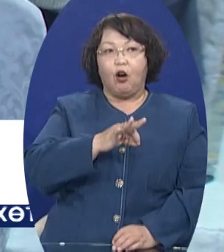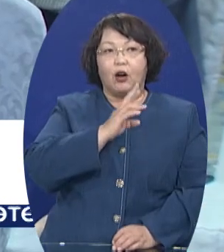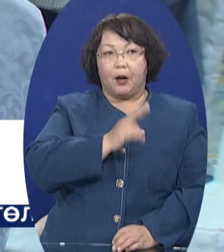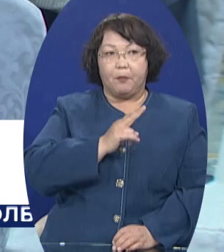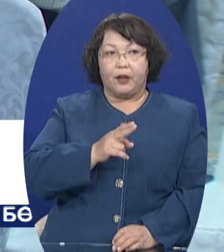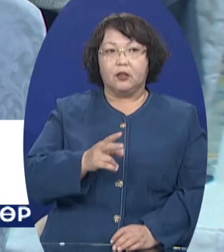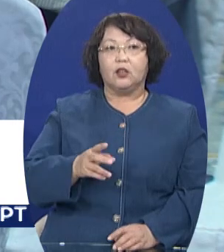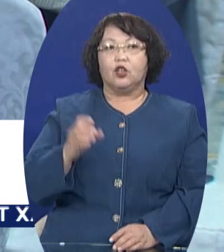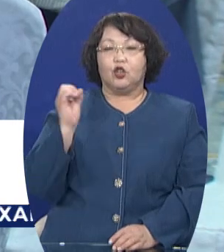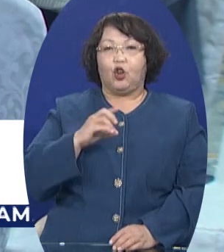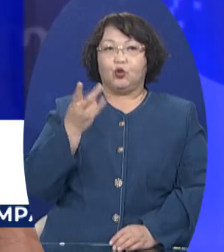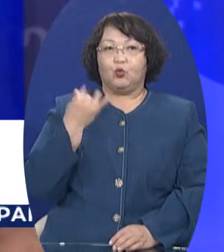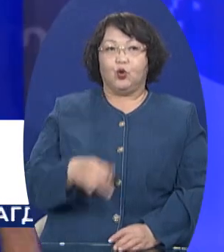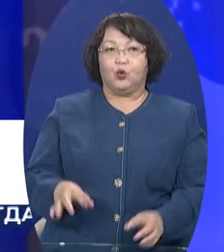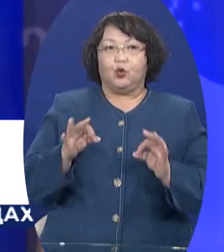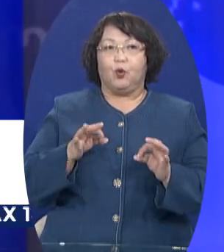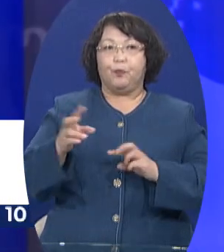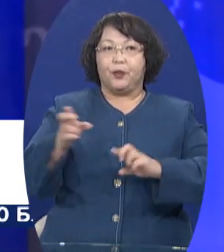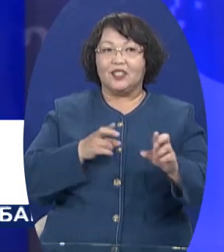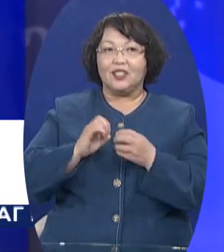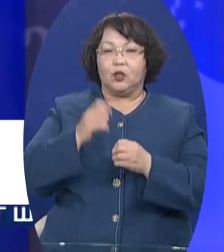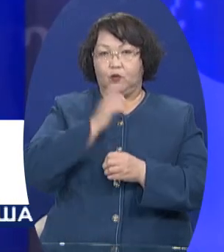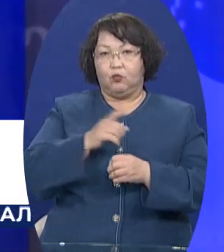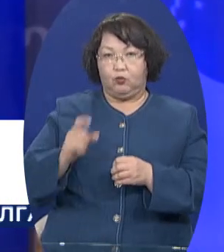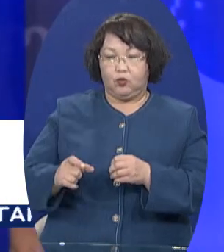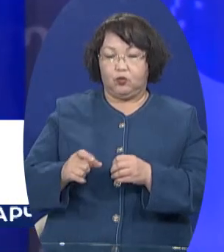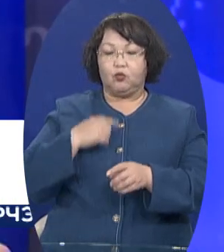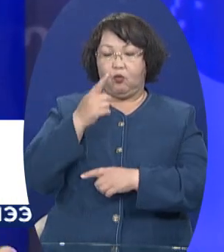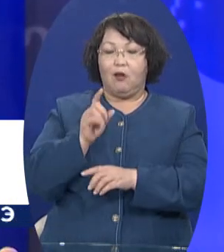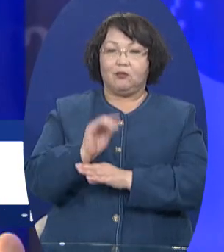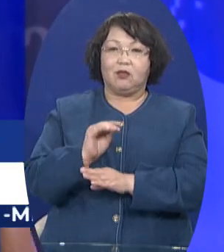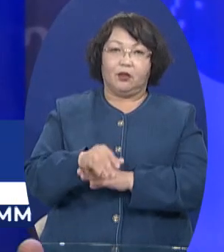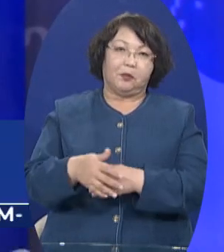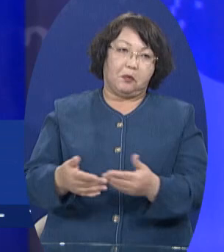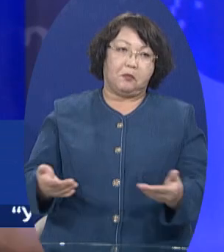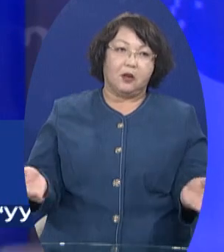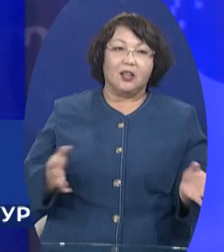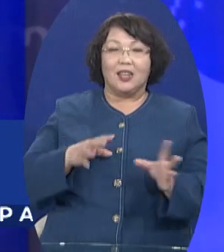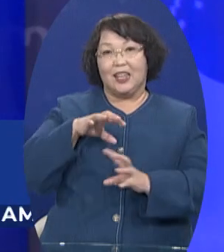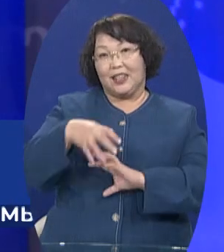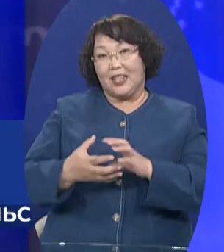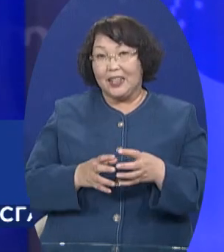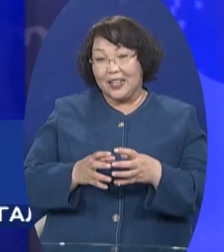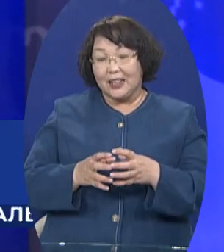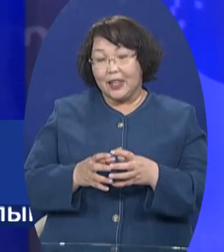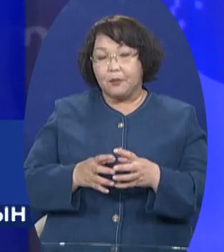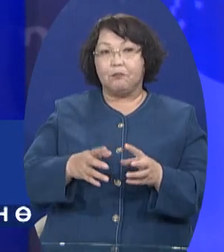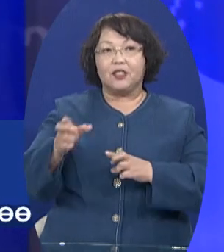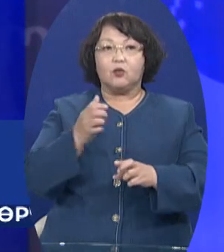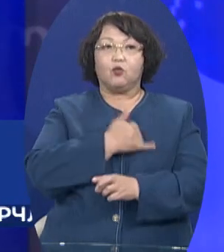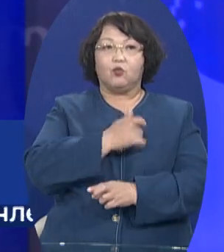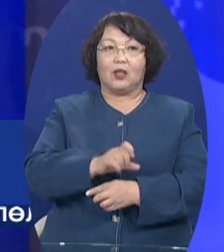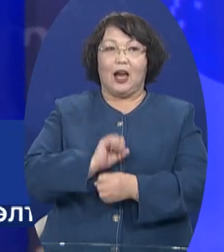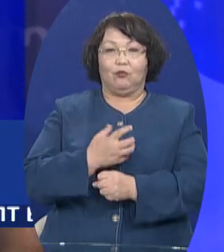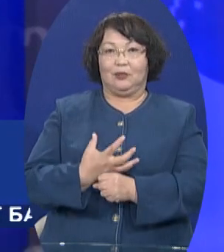олгох сургалт орж байна. We have seen in many countries. Дэлхийн нийтийн хурдастай хөгжилд бизнес өдөрлгүүд илүү хариуцлагатай, тогтвортой байж,